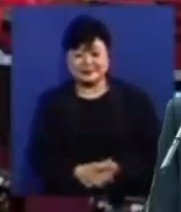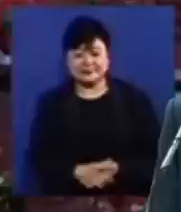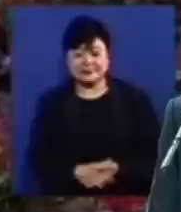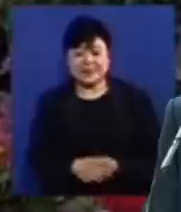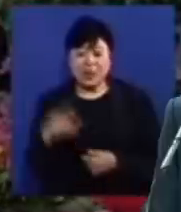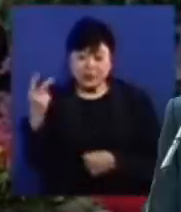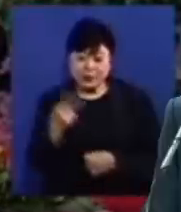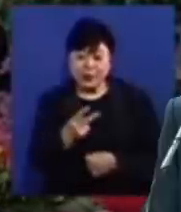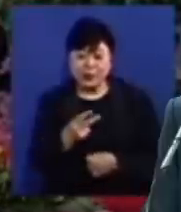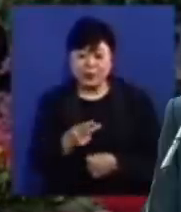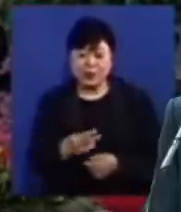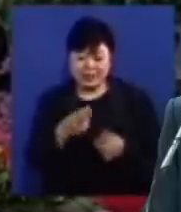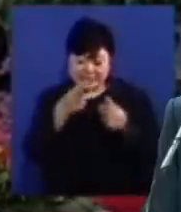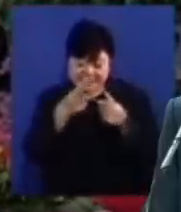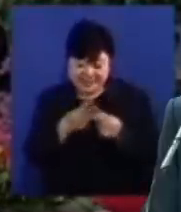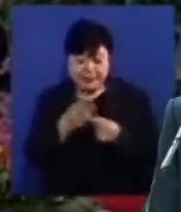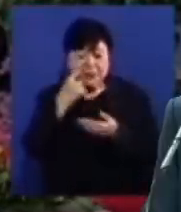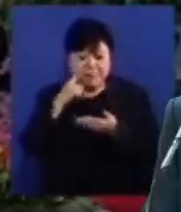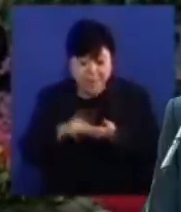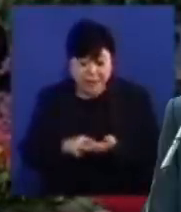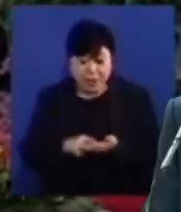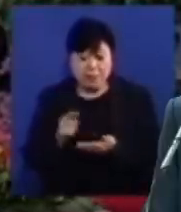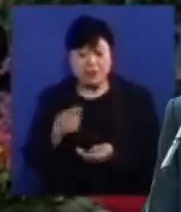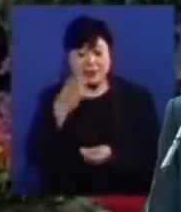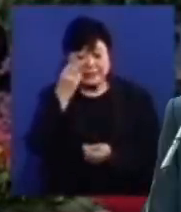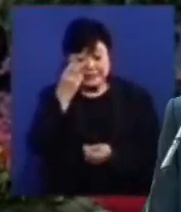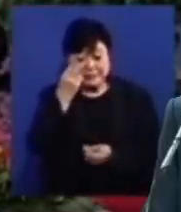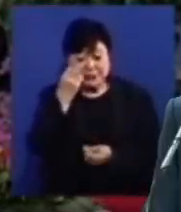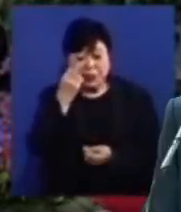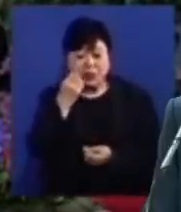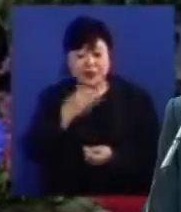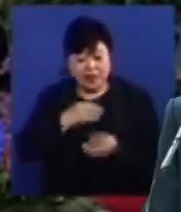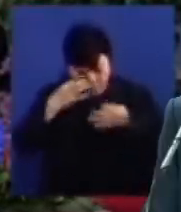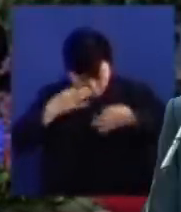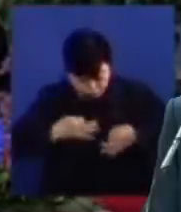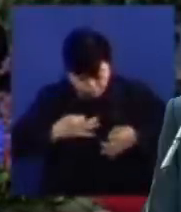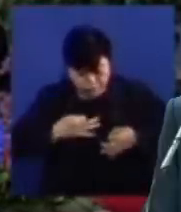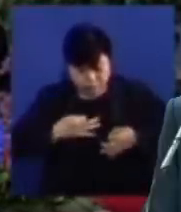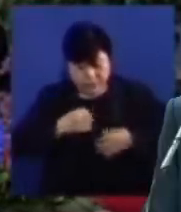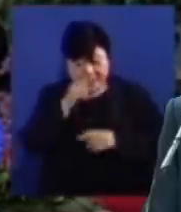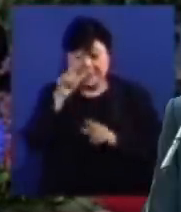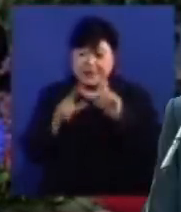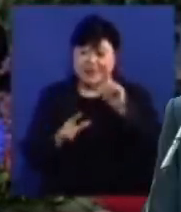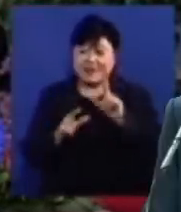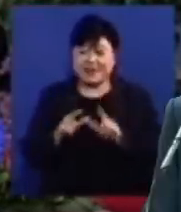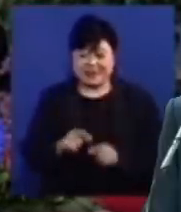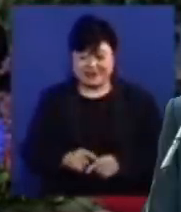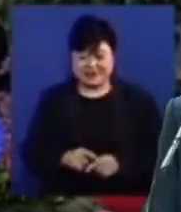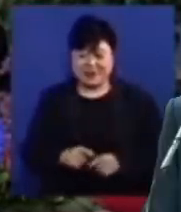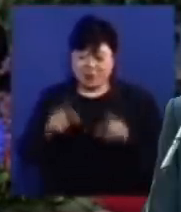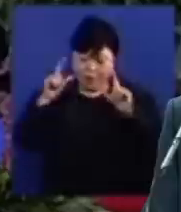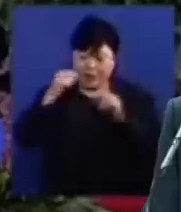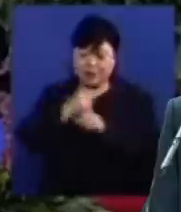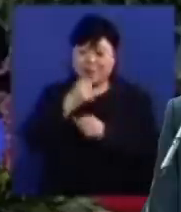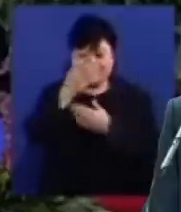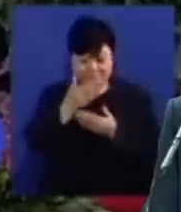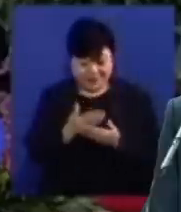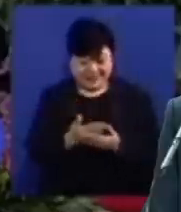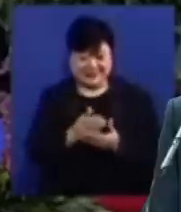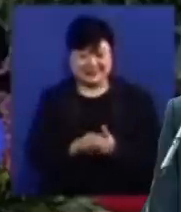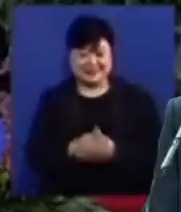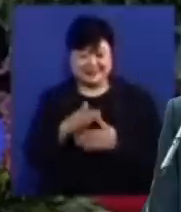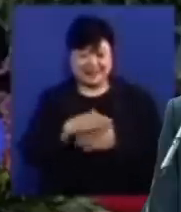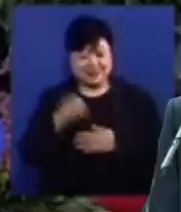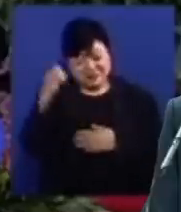그리고 또 셋째로 우리가 발견하는 것은 신비로운 정체성인 하나님의 형상과 모양으로 내가 지연받았다는 것입니다.